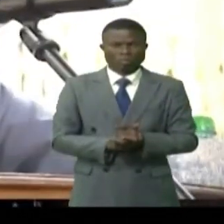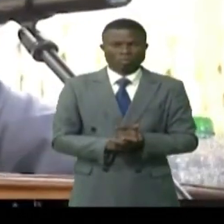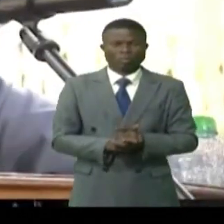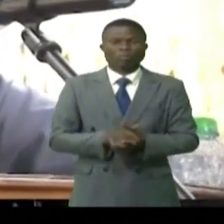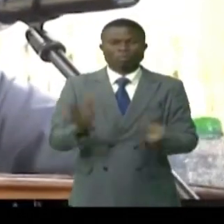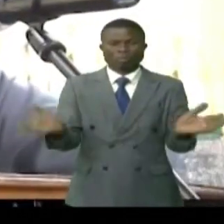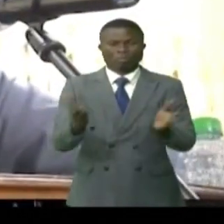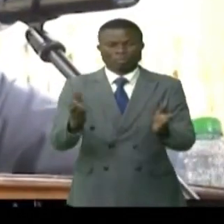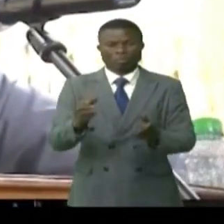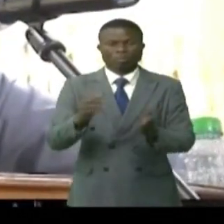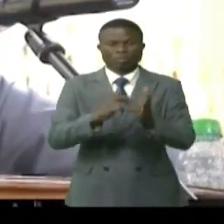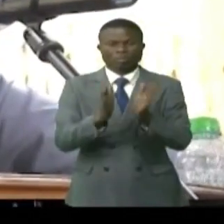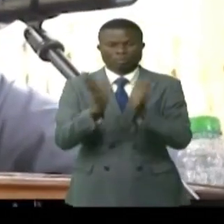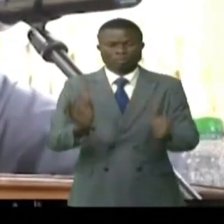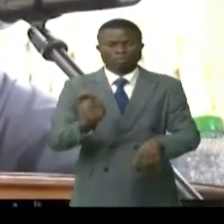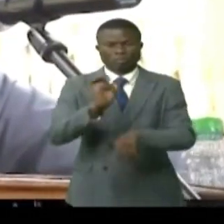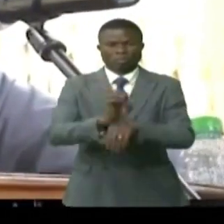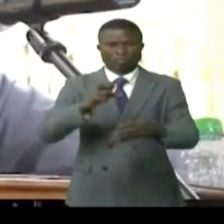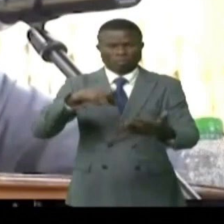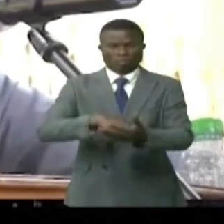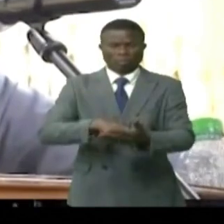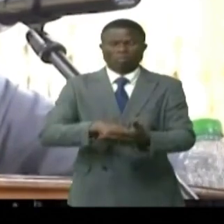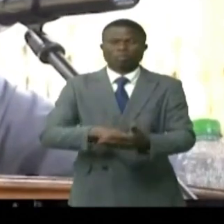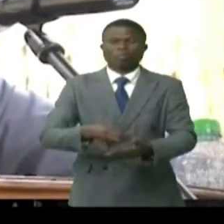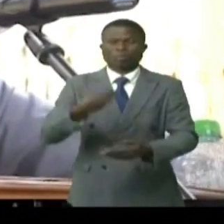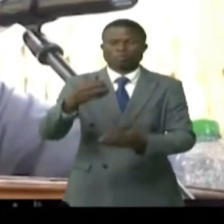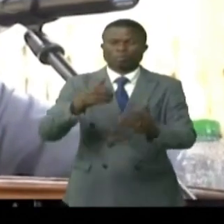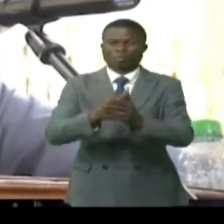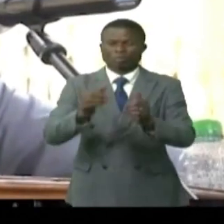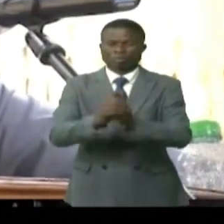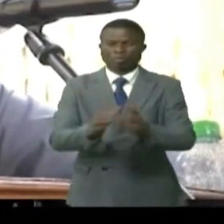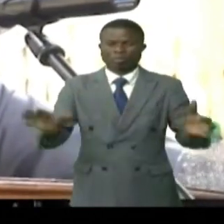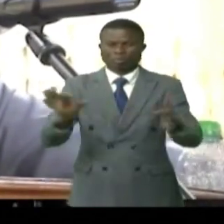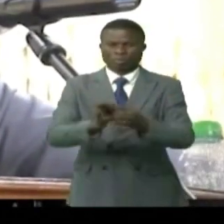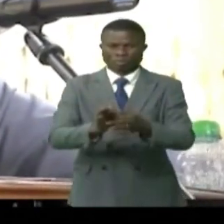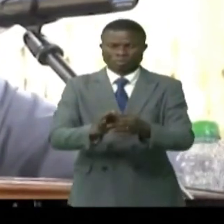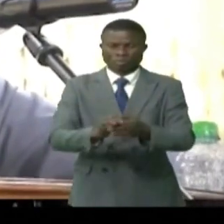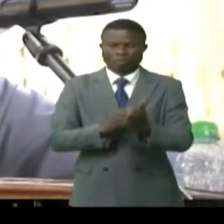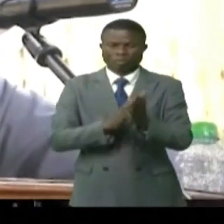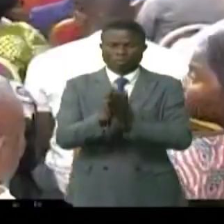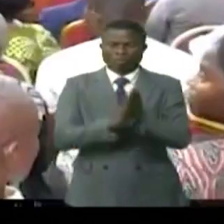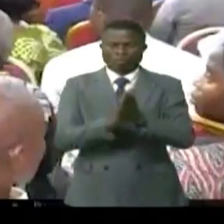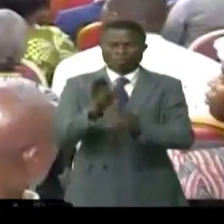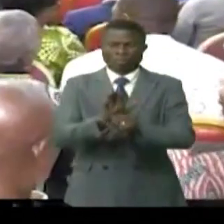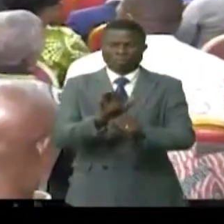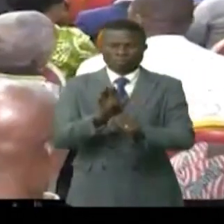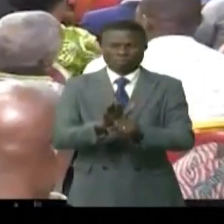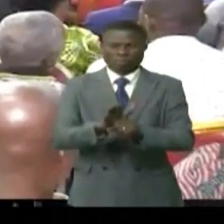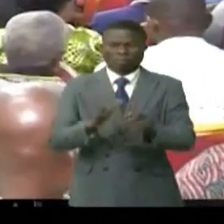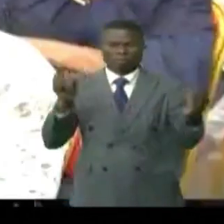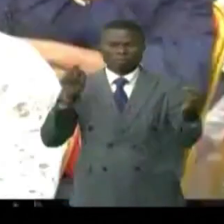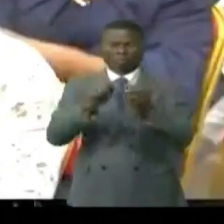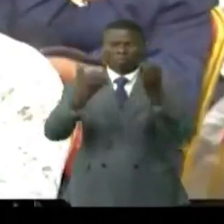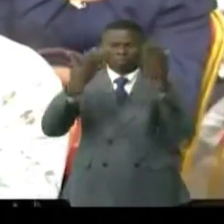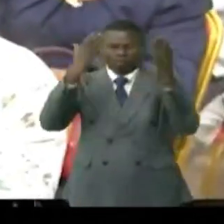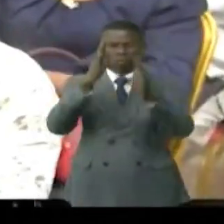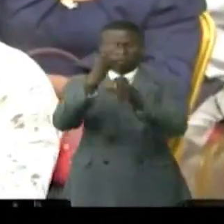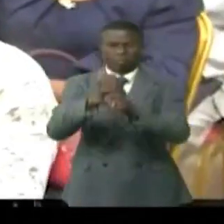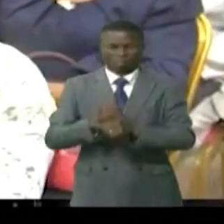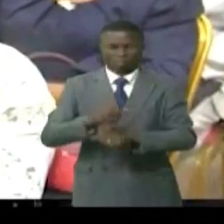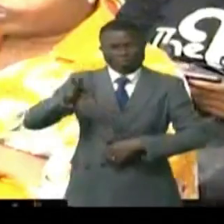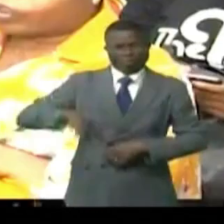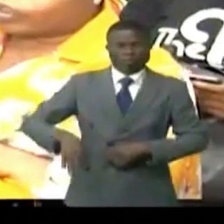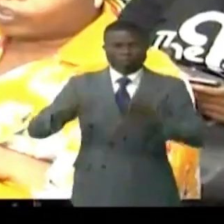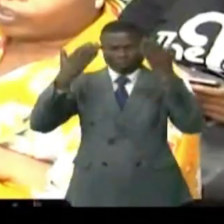a exhorté les fidèles protestants au pardon, à la cohésion et à s'approcher davantage de Dieu afin de recevoir les